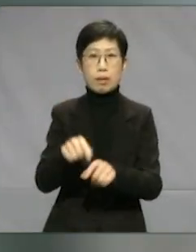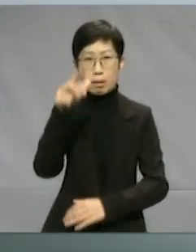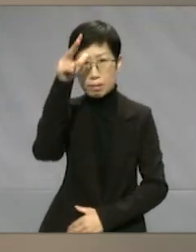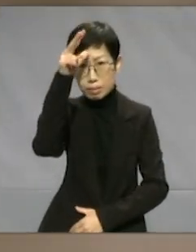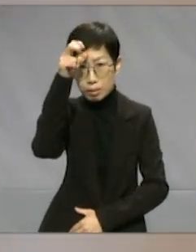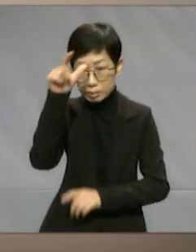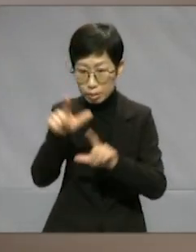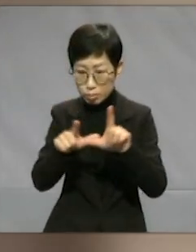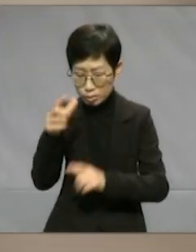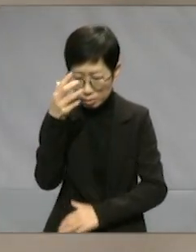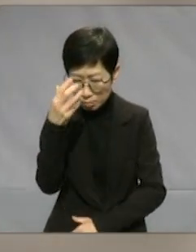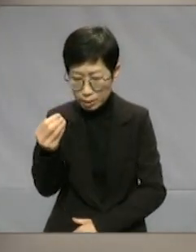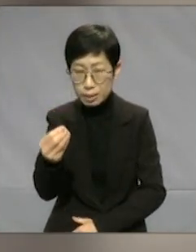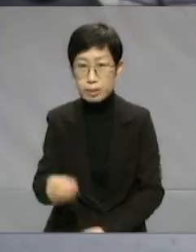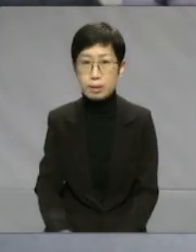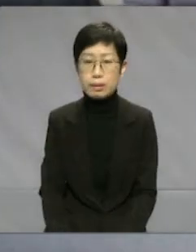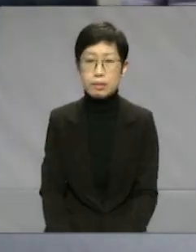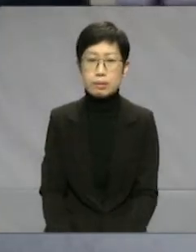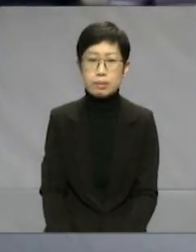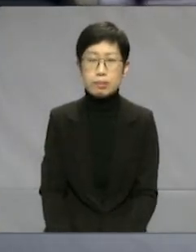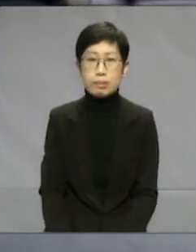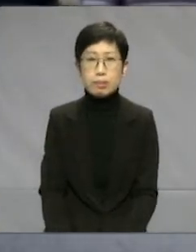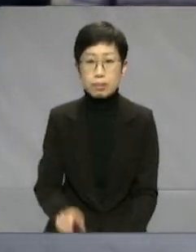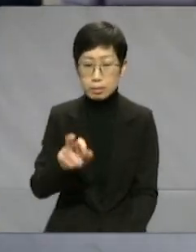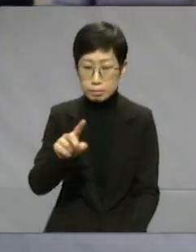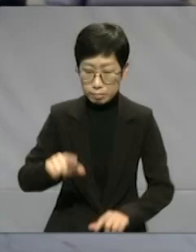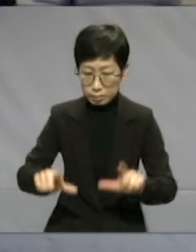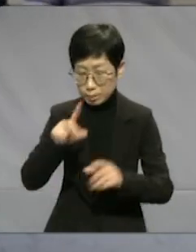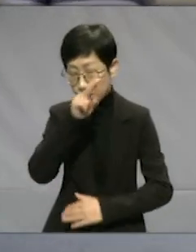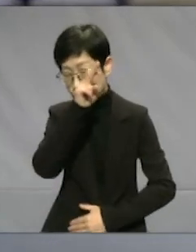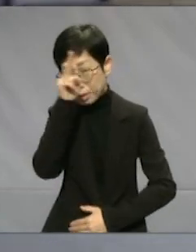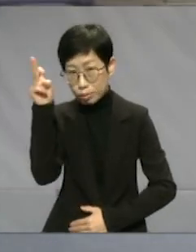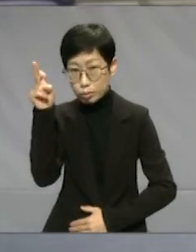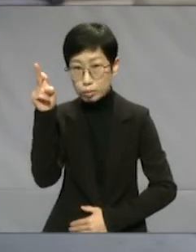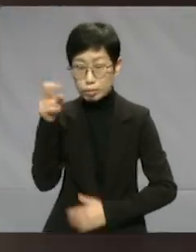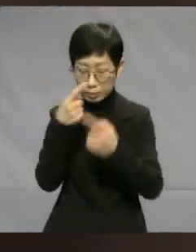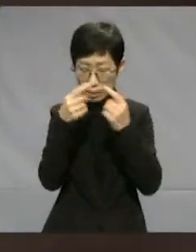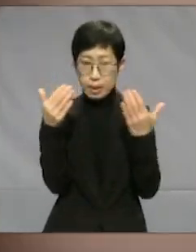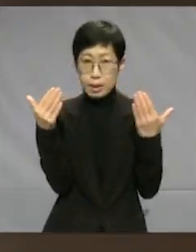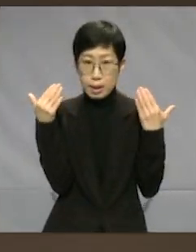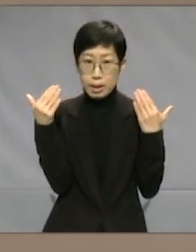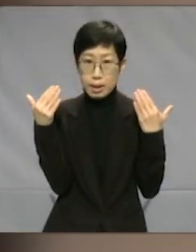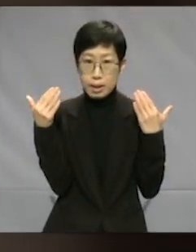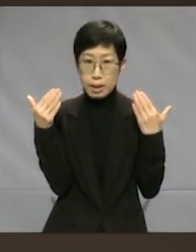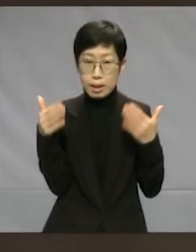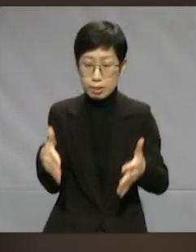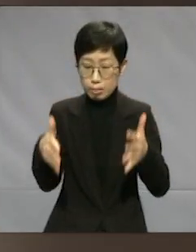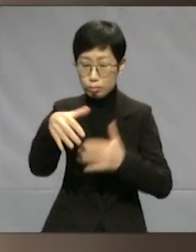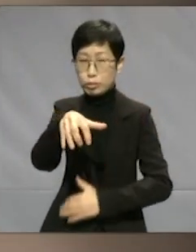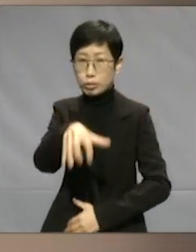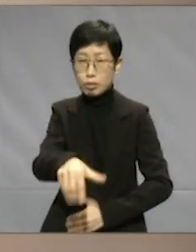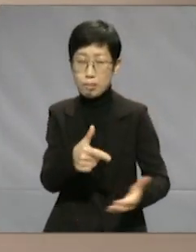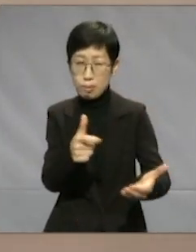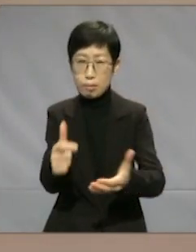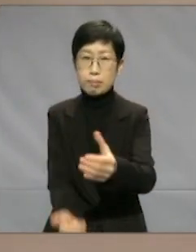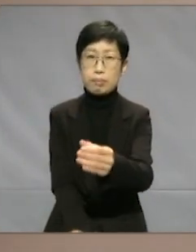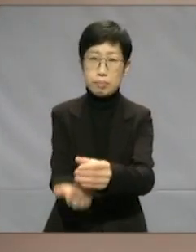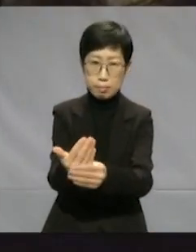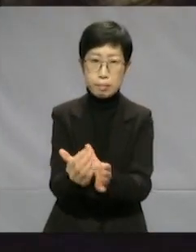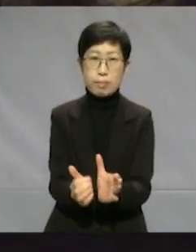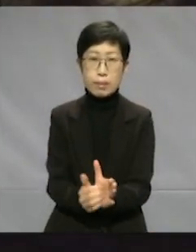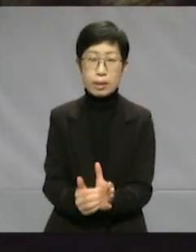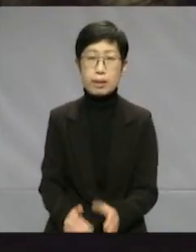경찰들의 모습들도 보입니다. 현지 시간 21일 오후 카렐 대학의 인문학부 건물에서 총격 사건이